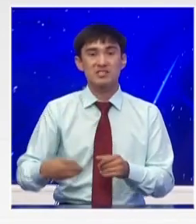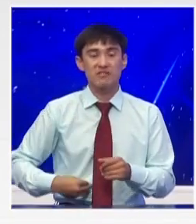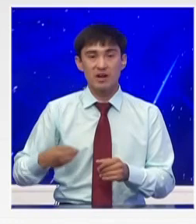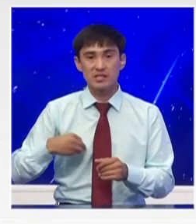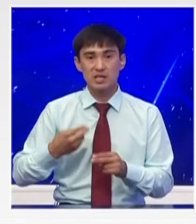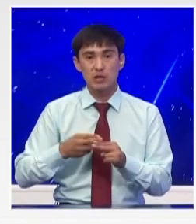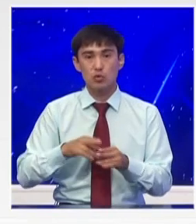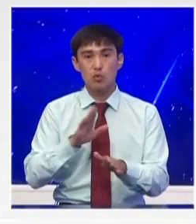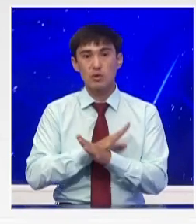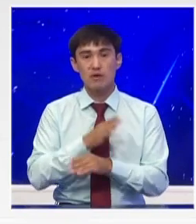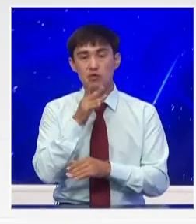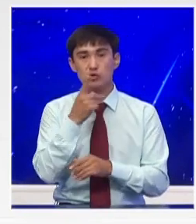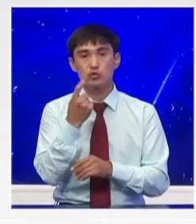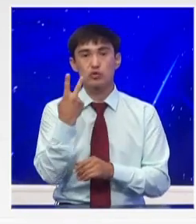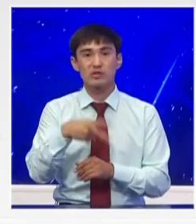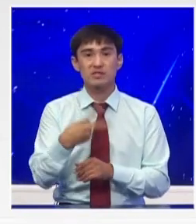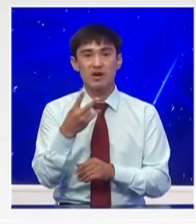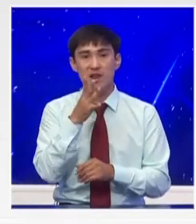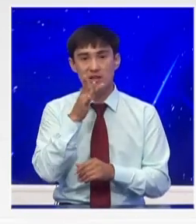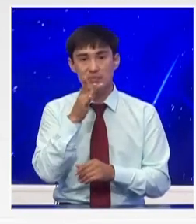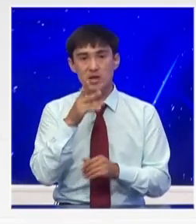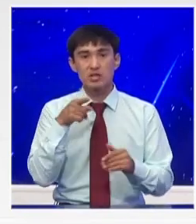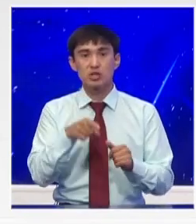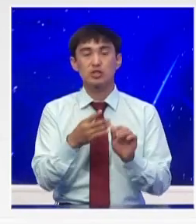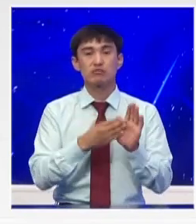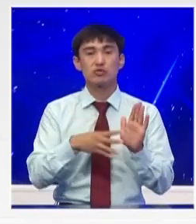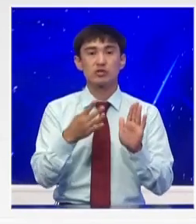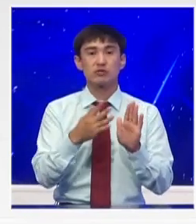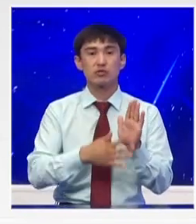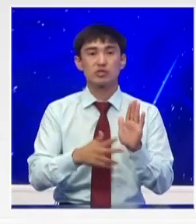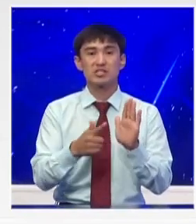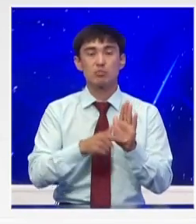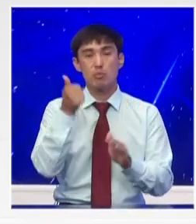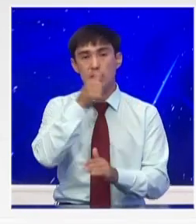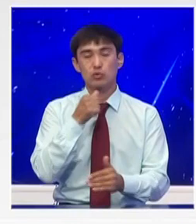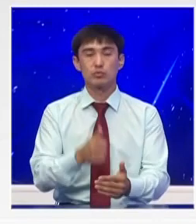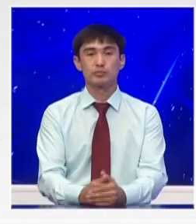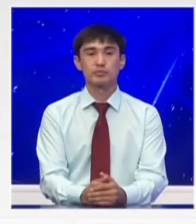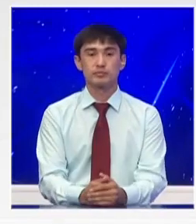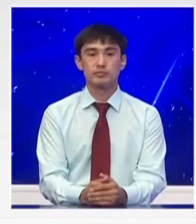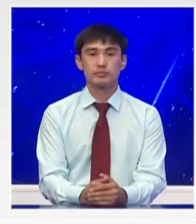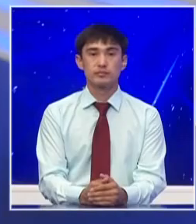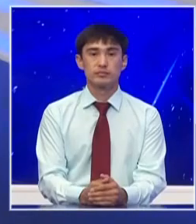Франции, которая умерла в возрасте 122 лет в 1997 году.